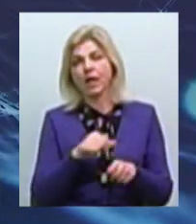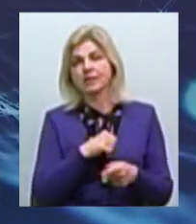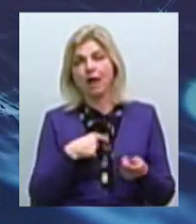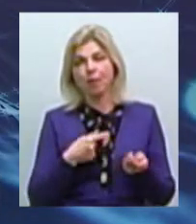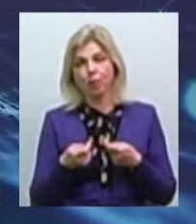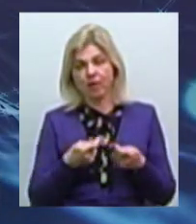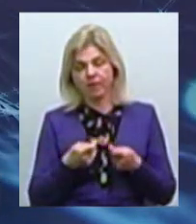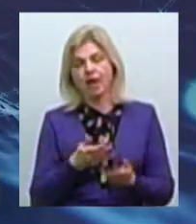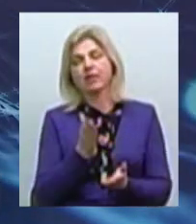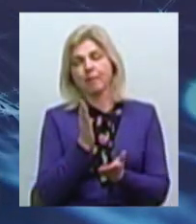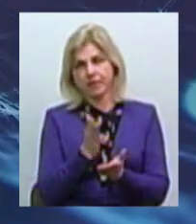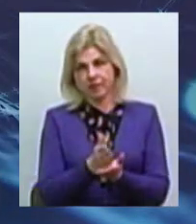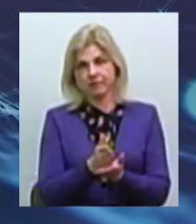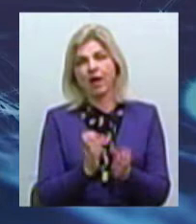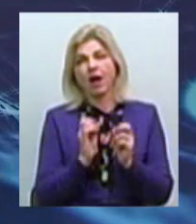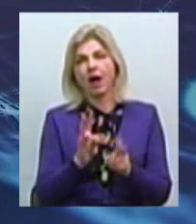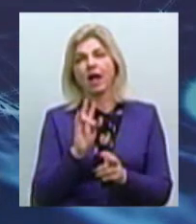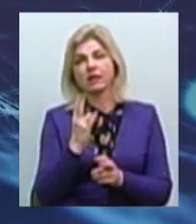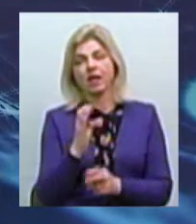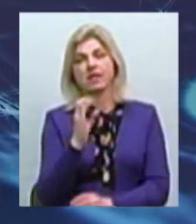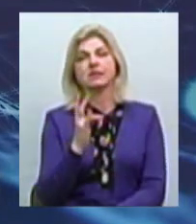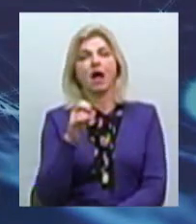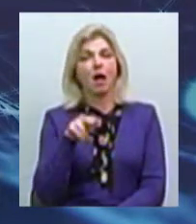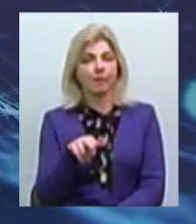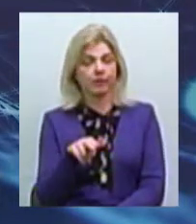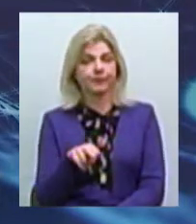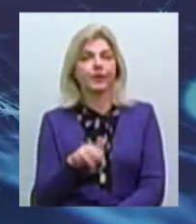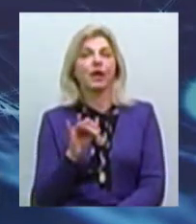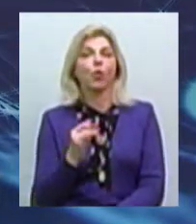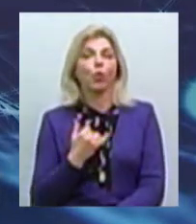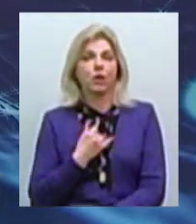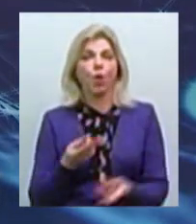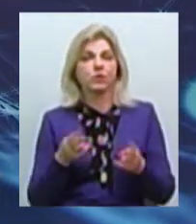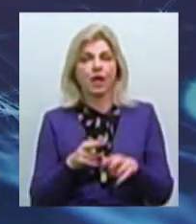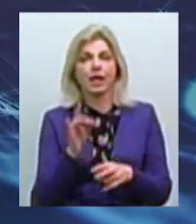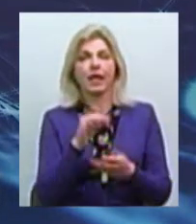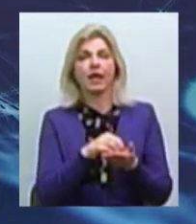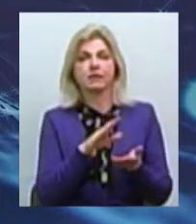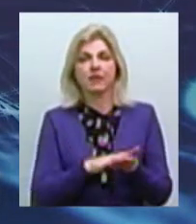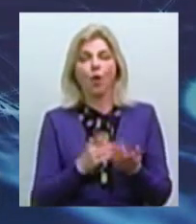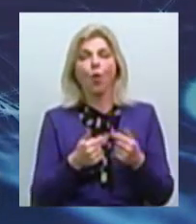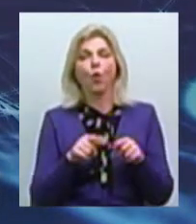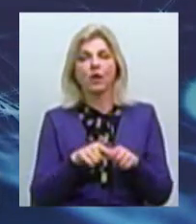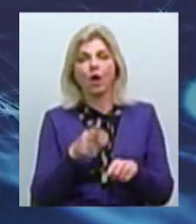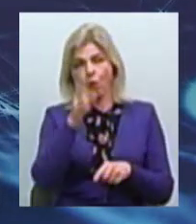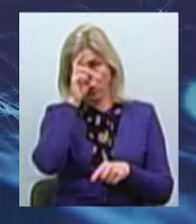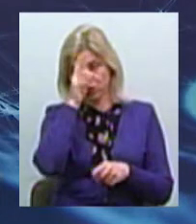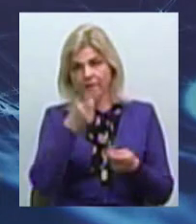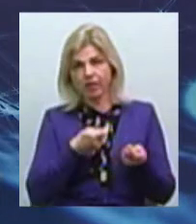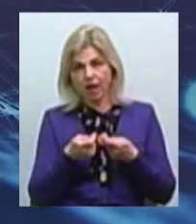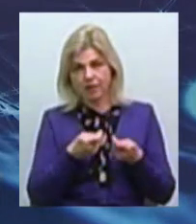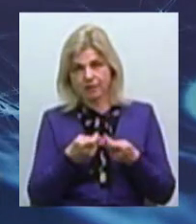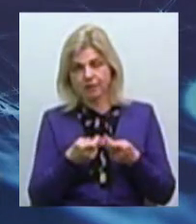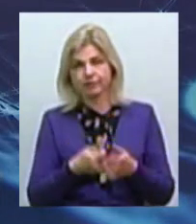непосредственно вот как николаевский цена у нас остались регистраторы только органах государственной власти это при